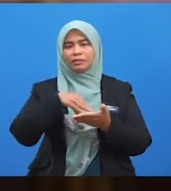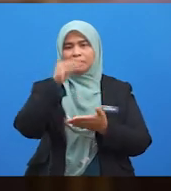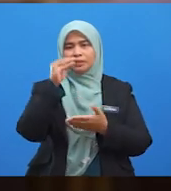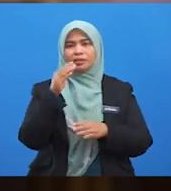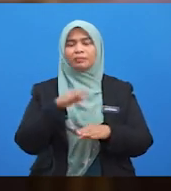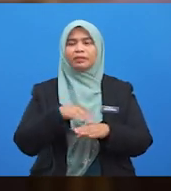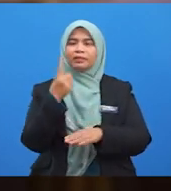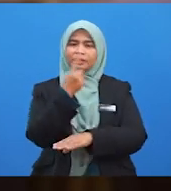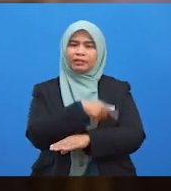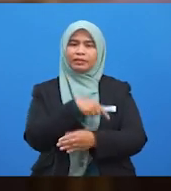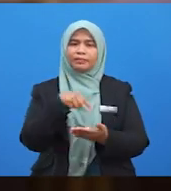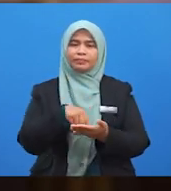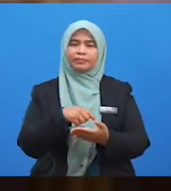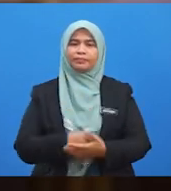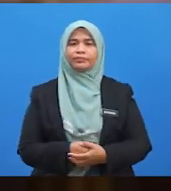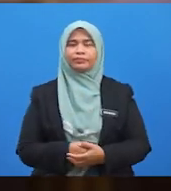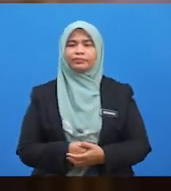kita pada hari ini.